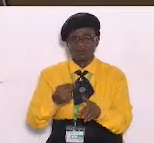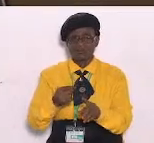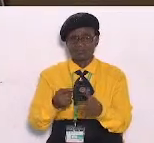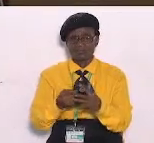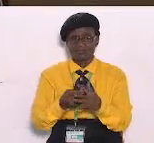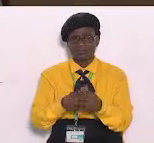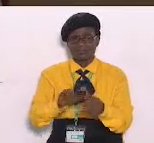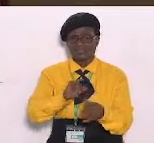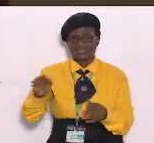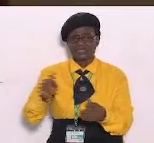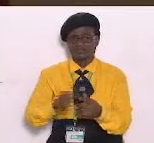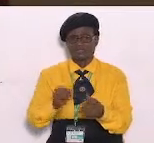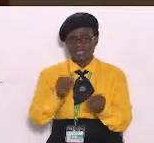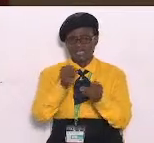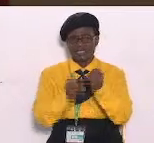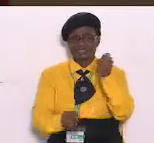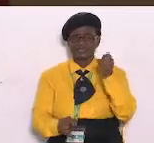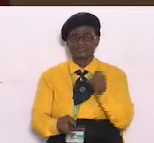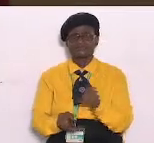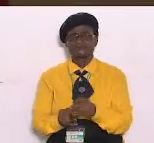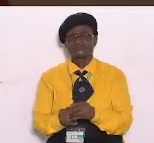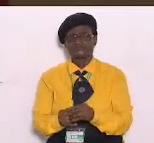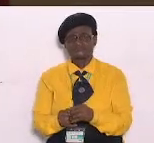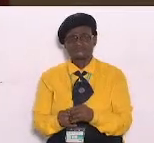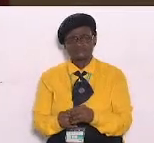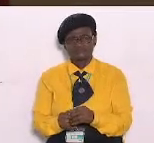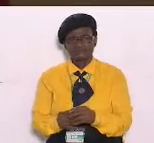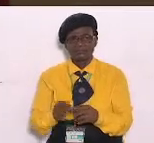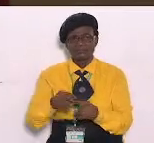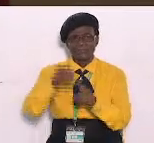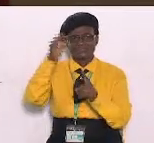de du début jusqu'à la fin